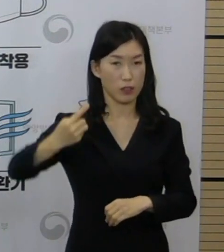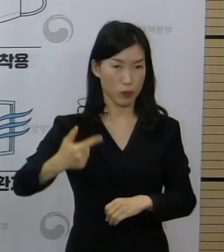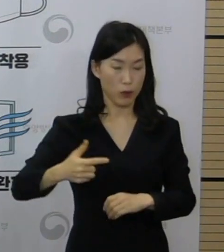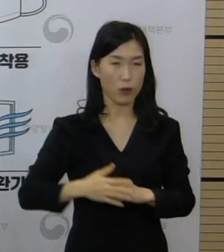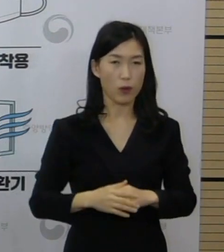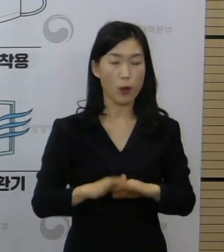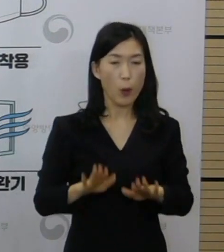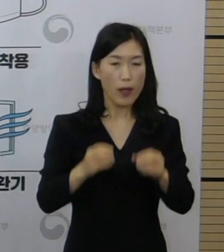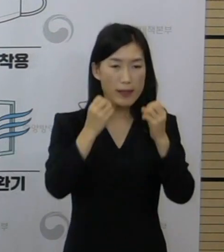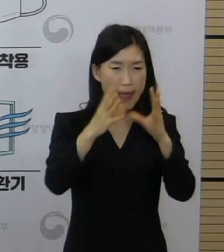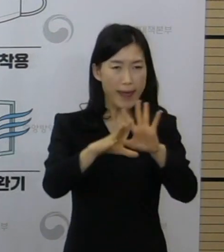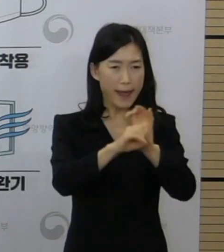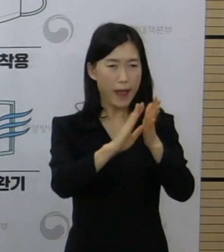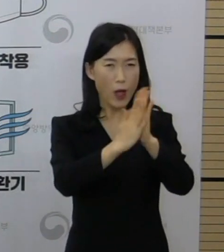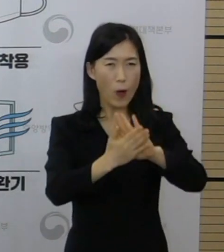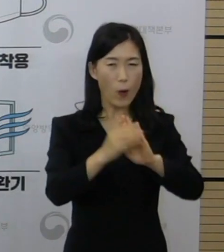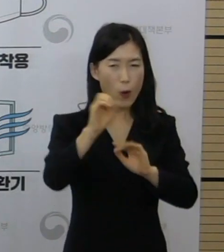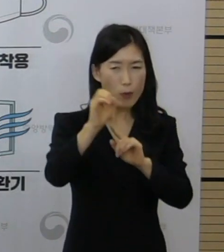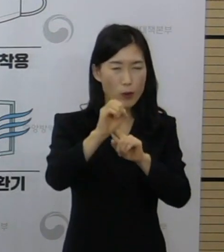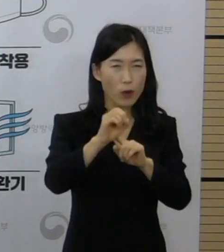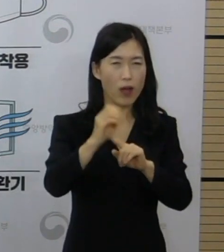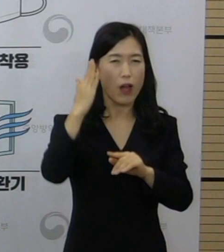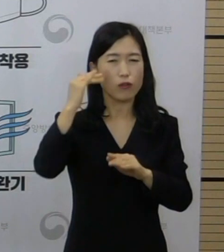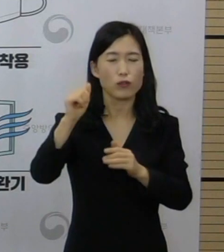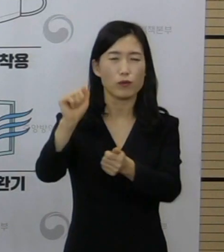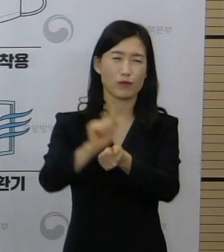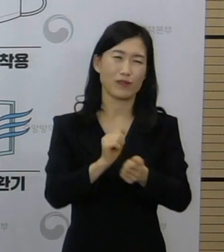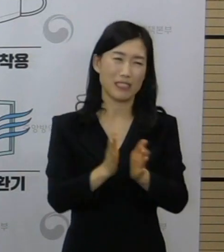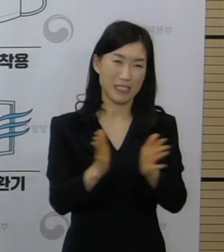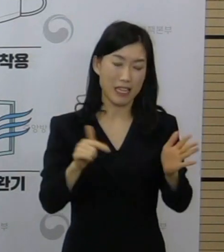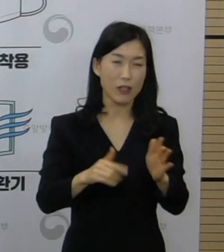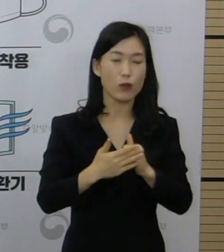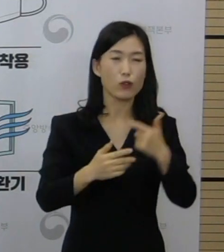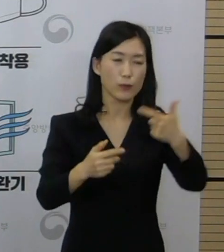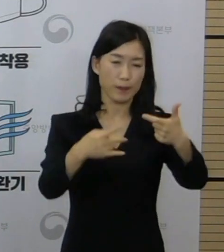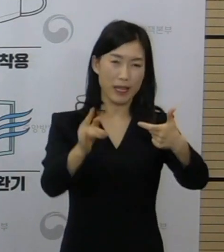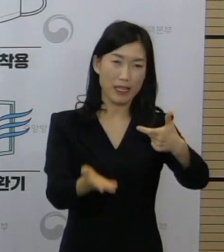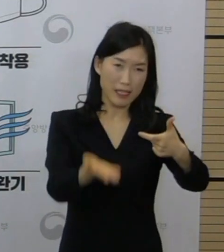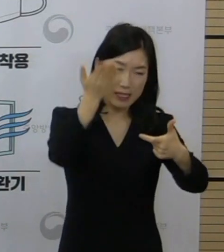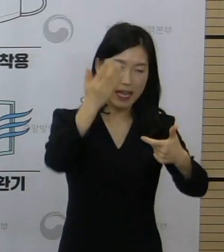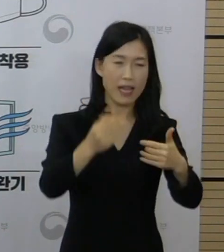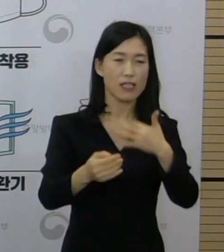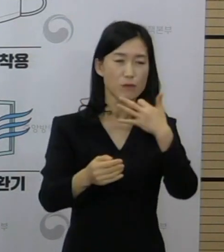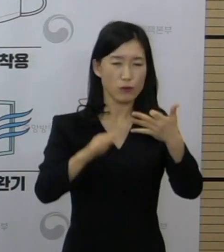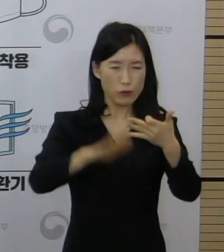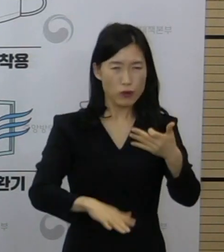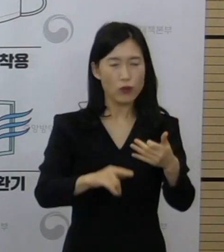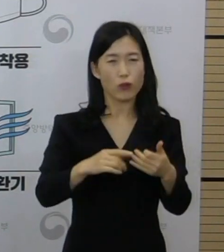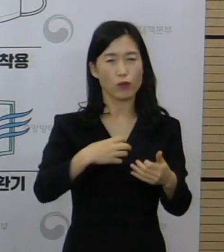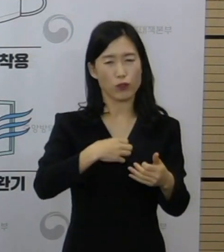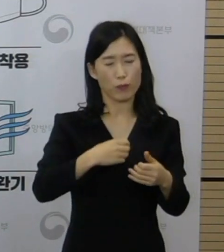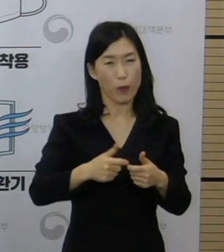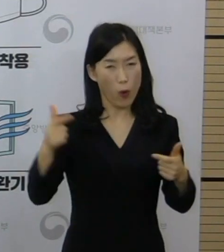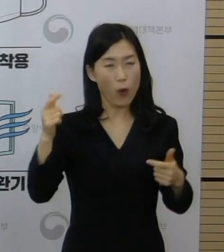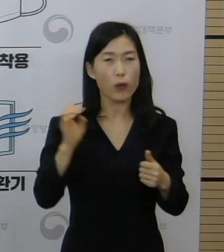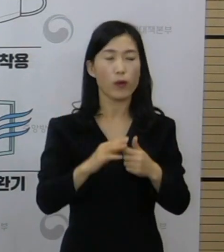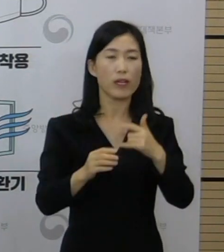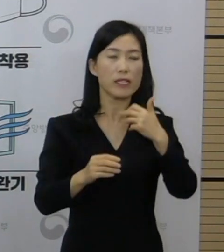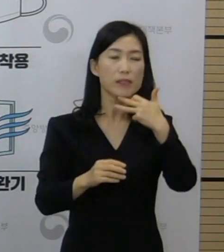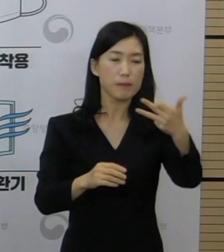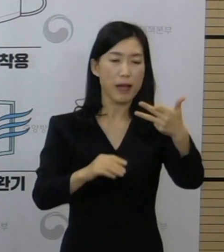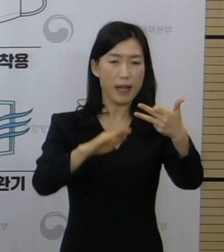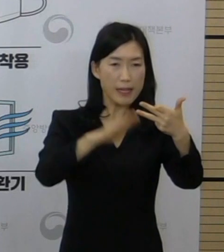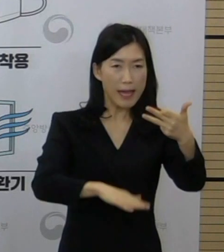새로운 오미크론 변이의 국내 유입, 그리고 60대 이상 연령층 중심으로 한 위중증 환자의 증가, 18세